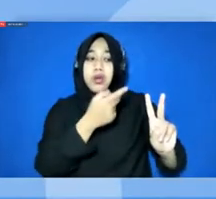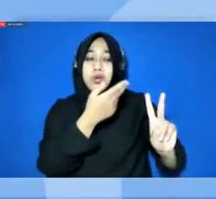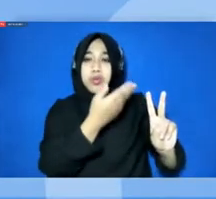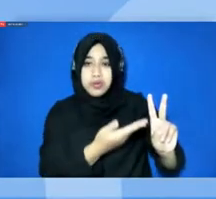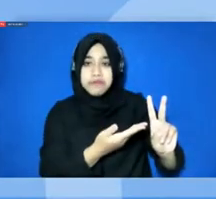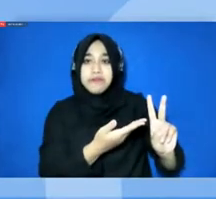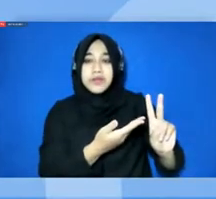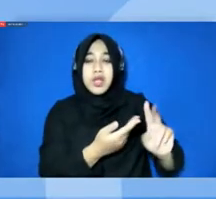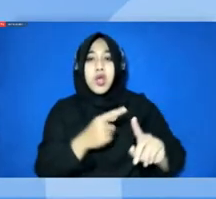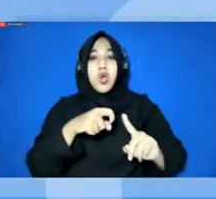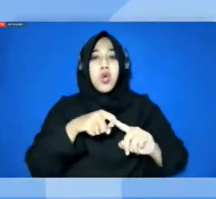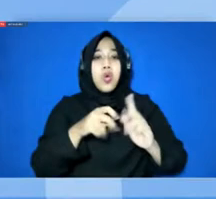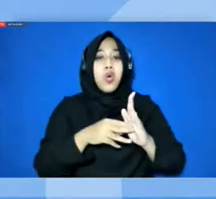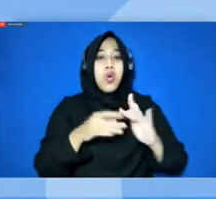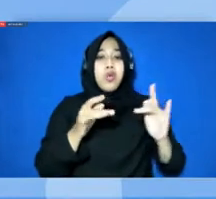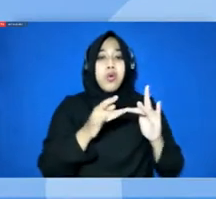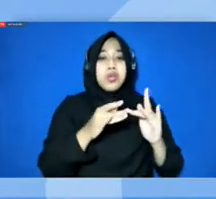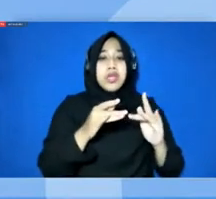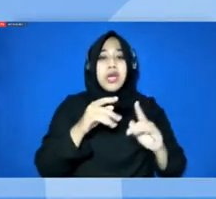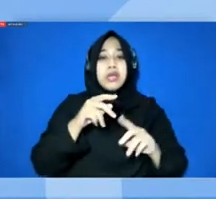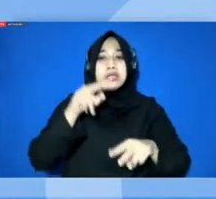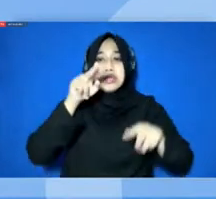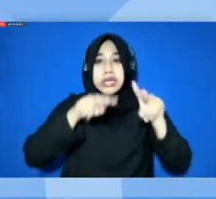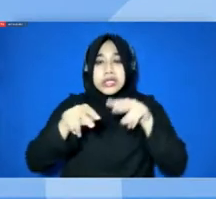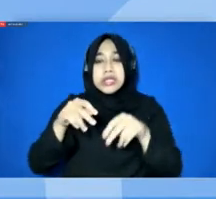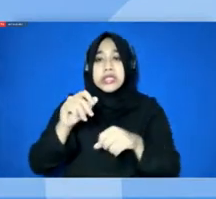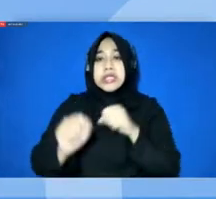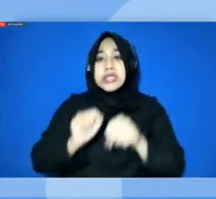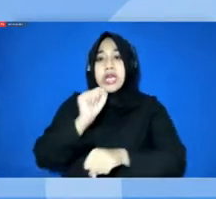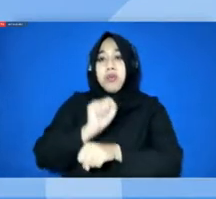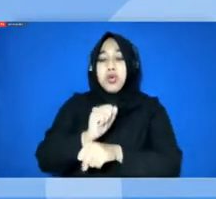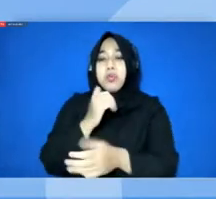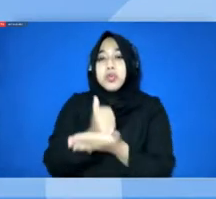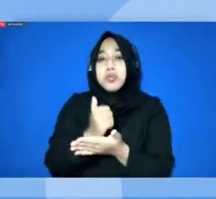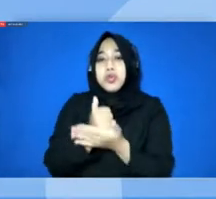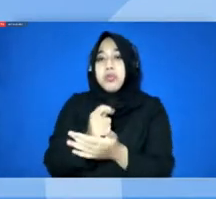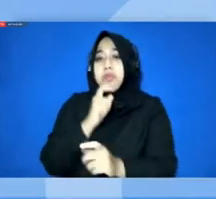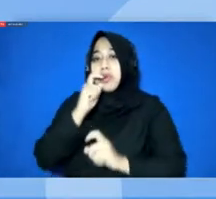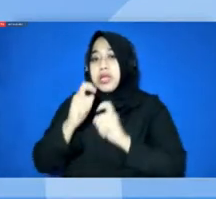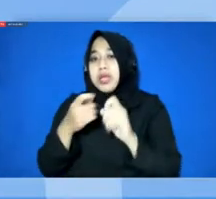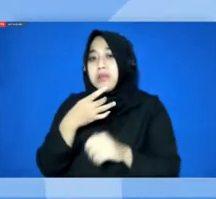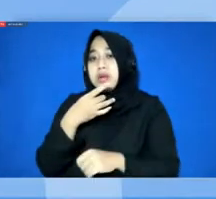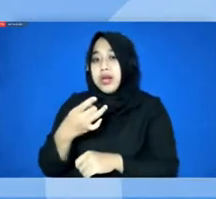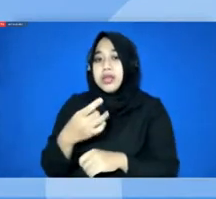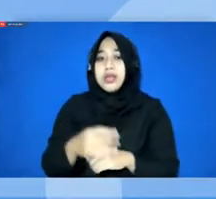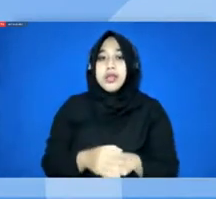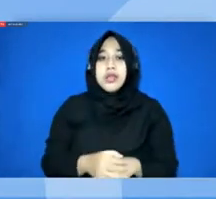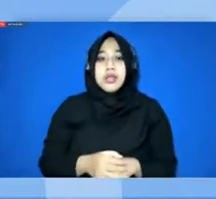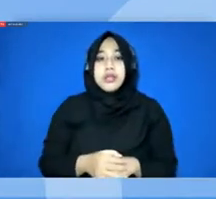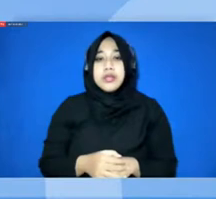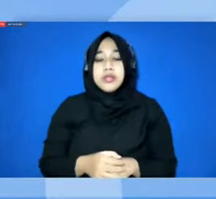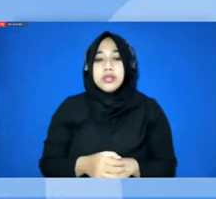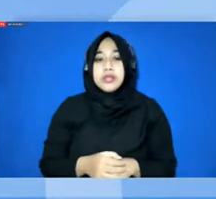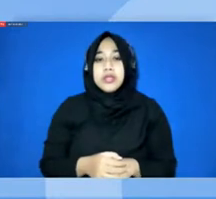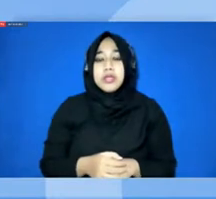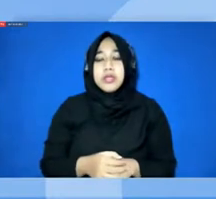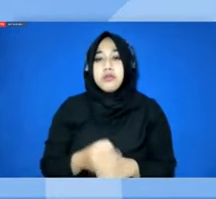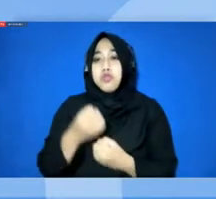kontak tracing di Singapura ini pertanyaan yang menarik dan perlu saya beri penjelasan sedikit,